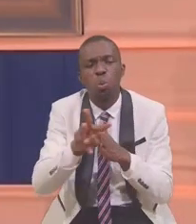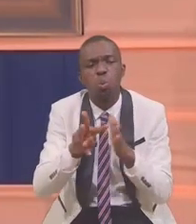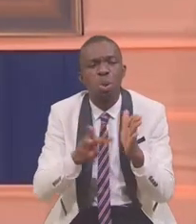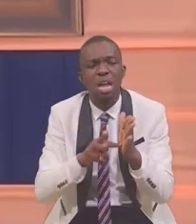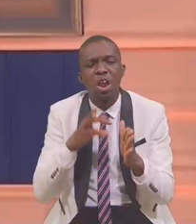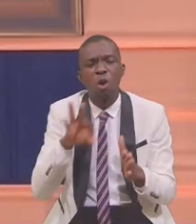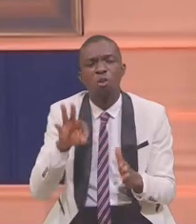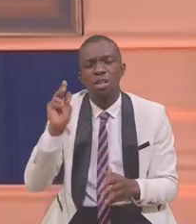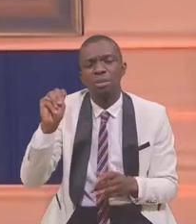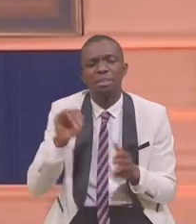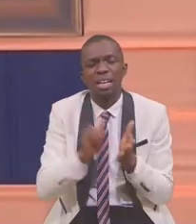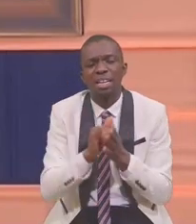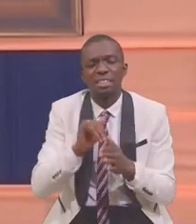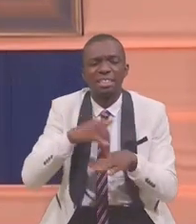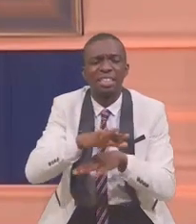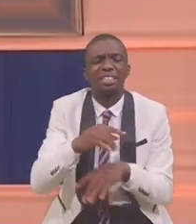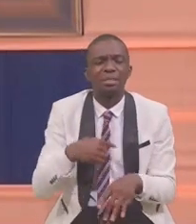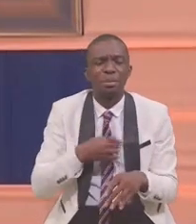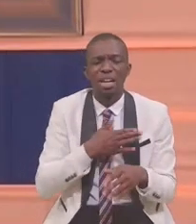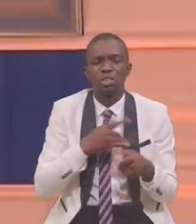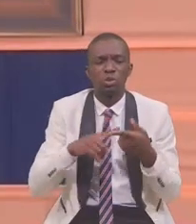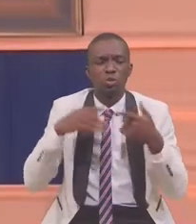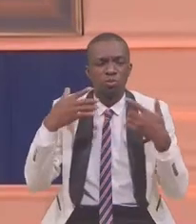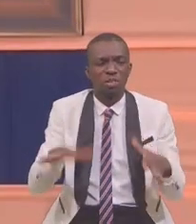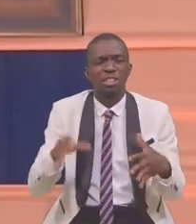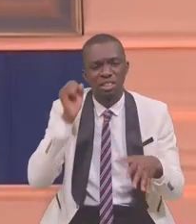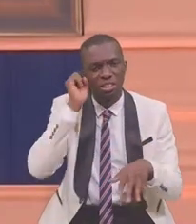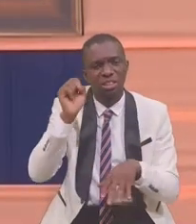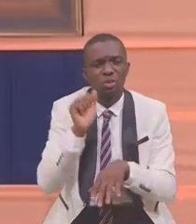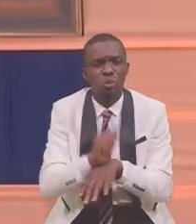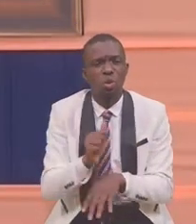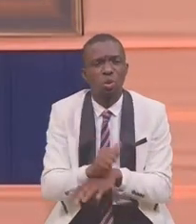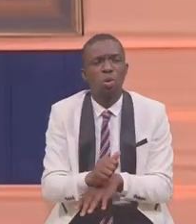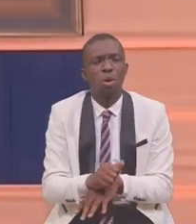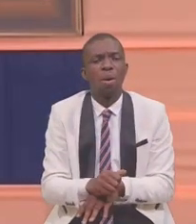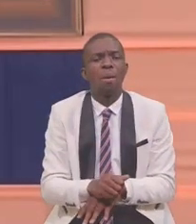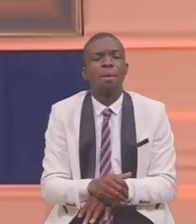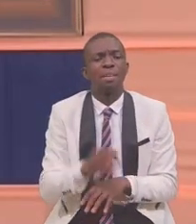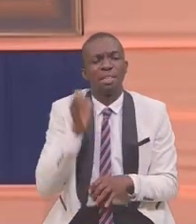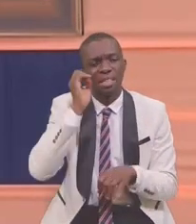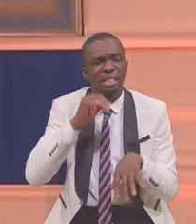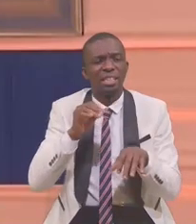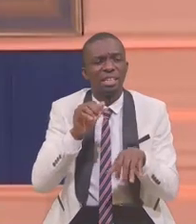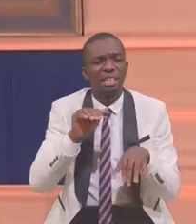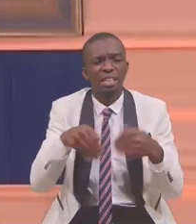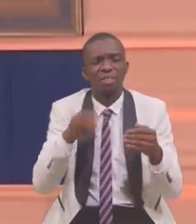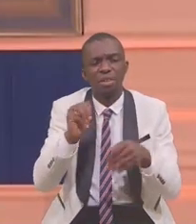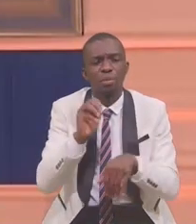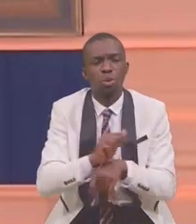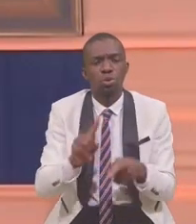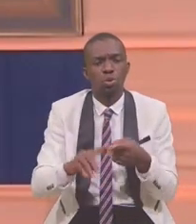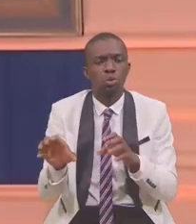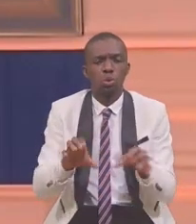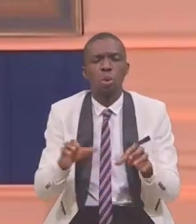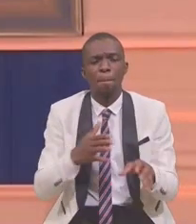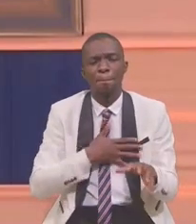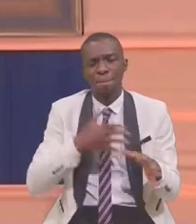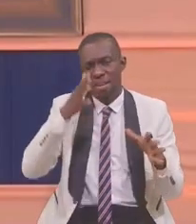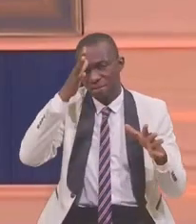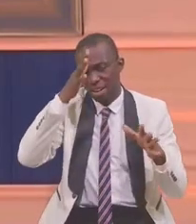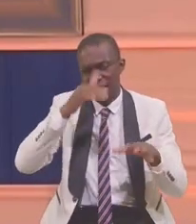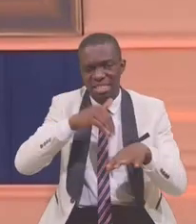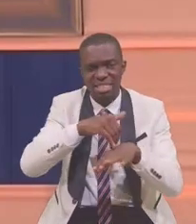donné une œuvre à faire, une tâche à faire. Il dit que mon Père m'a envoyé et il m'a envoyé à faire une œuvre particulière. Je fais cela